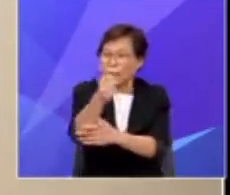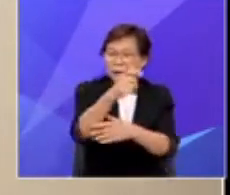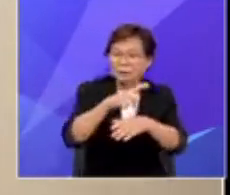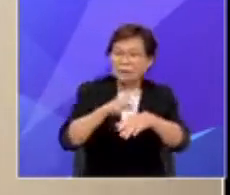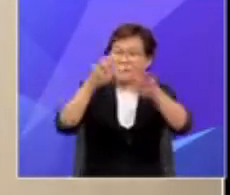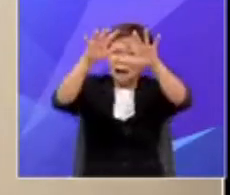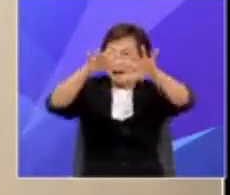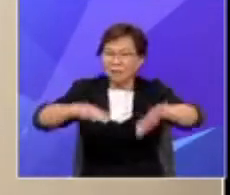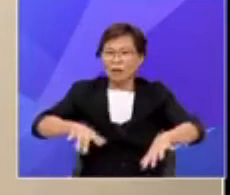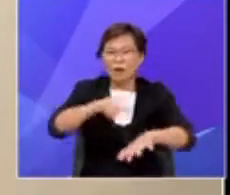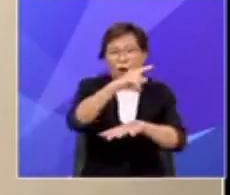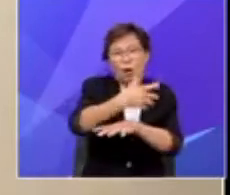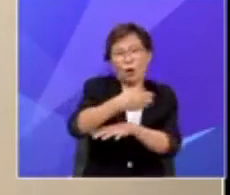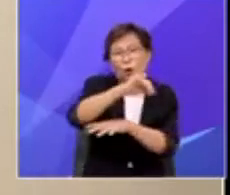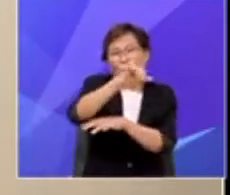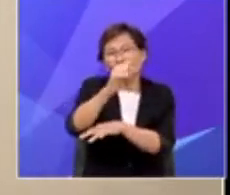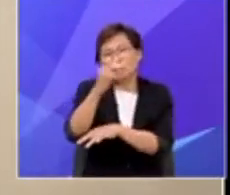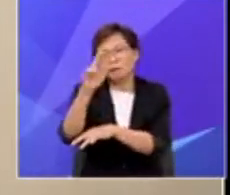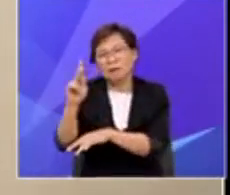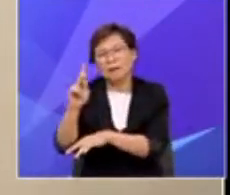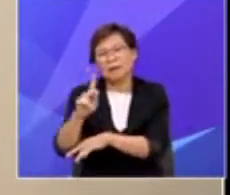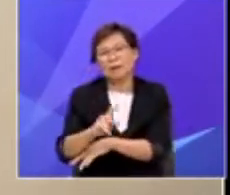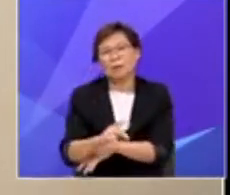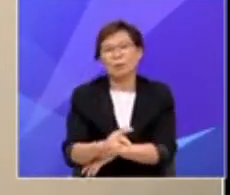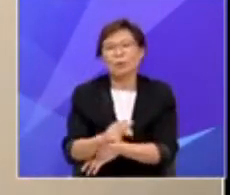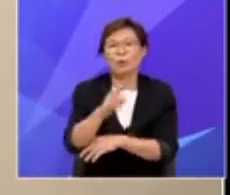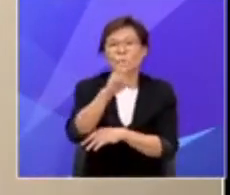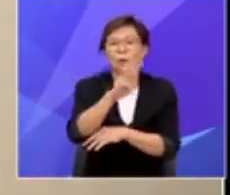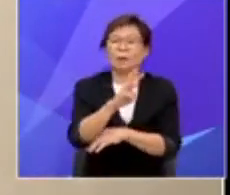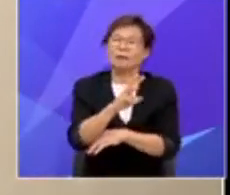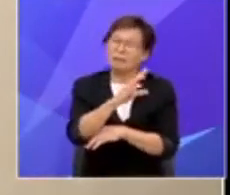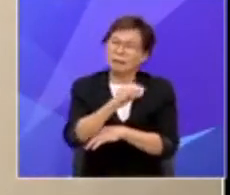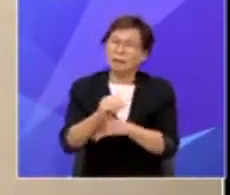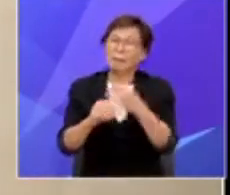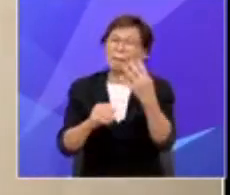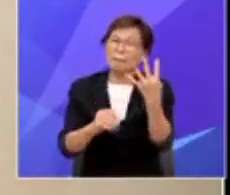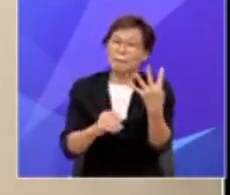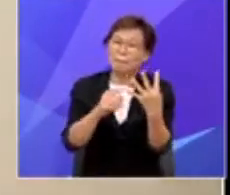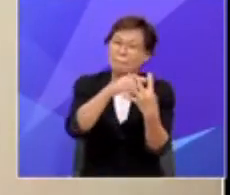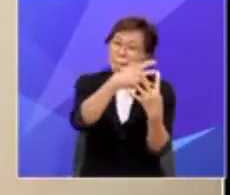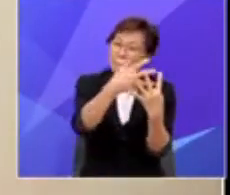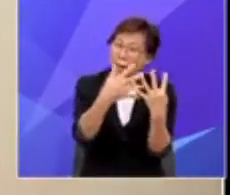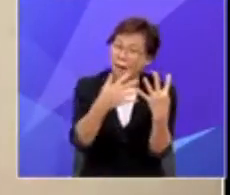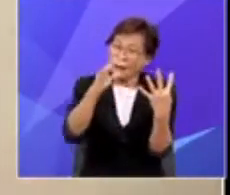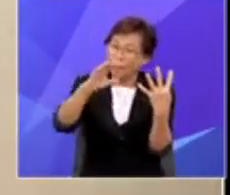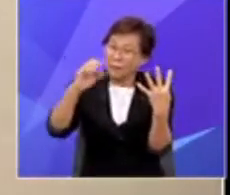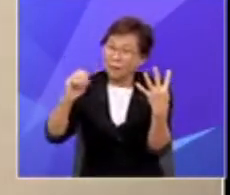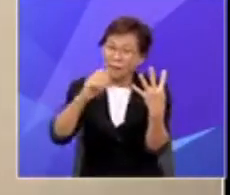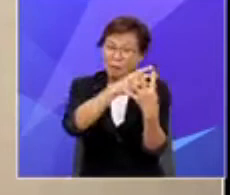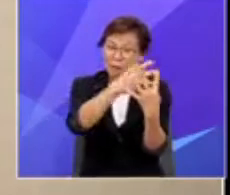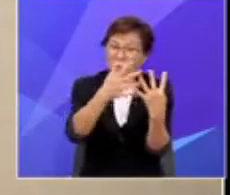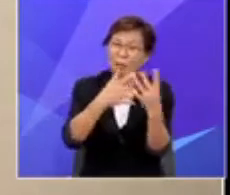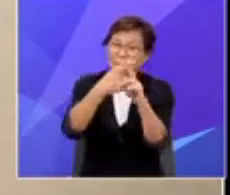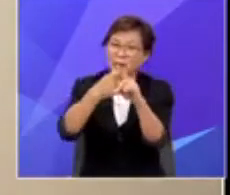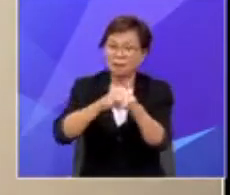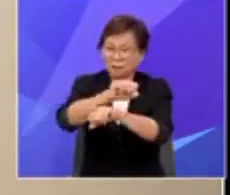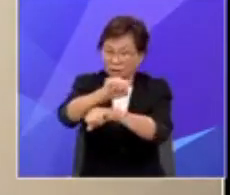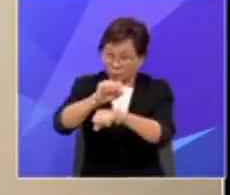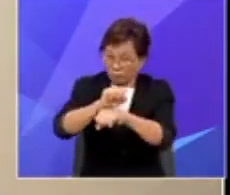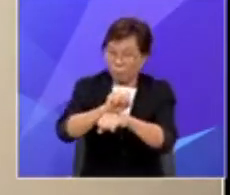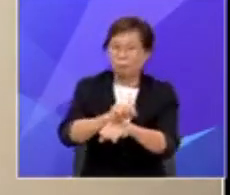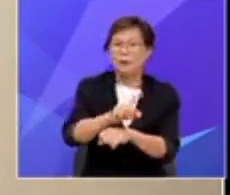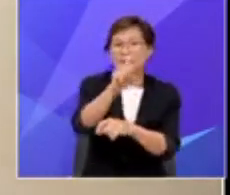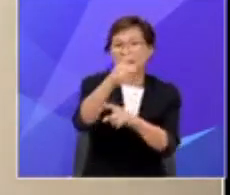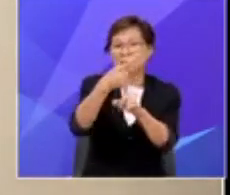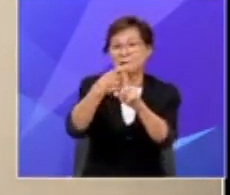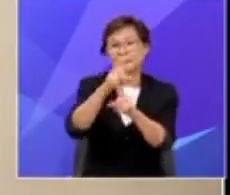Asean seperti kocek cukup video dan sebagainya dan daripadanya 4shared berasal dari Singapura